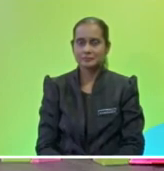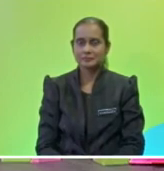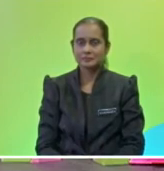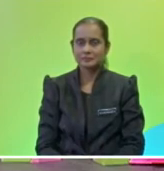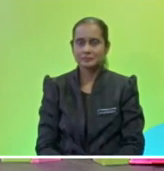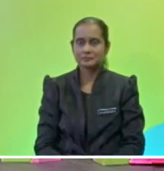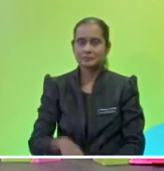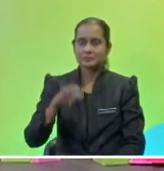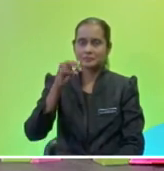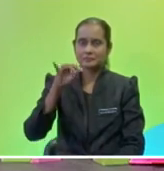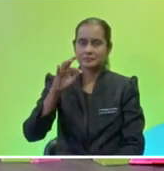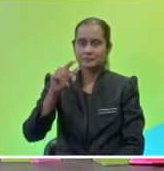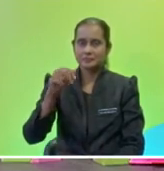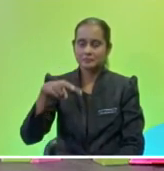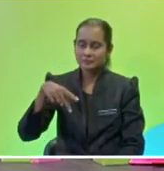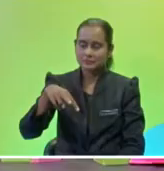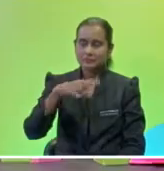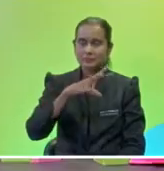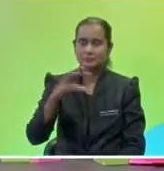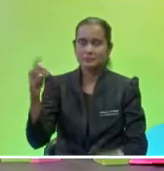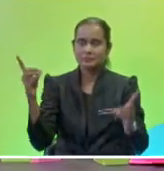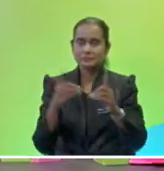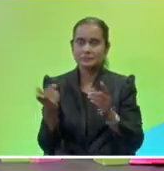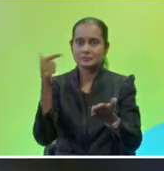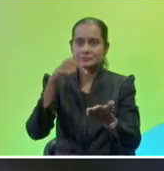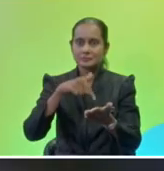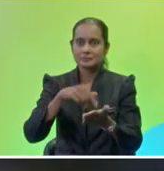Mira Jalan dan berjemput lagi dengan 6